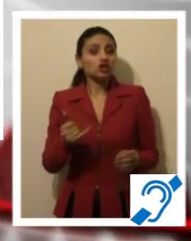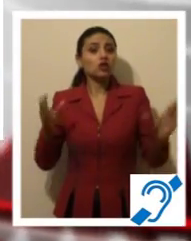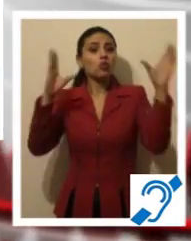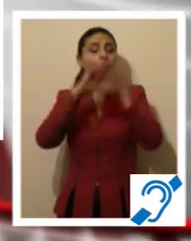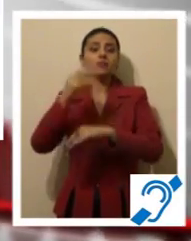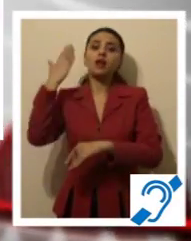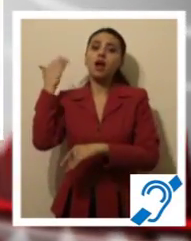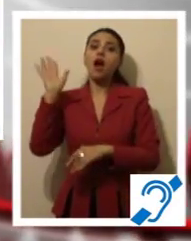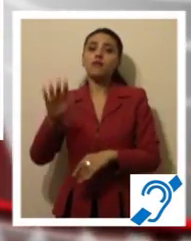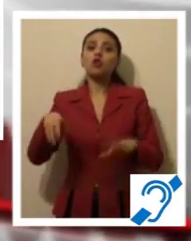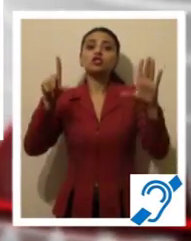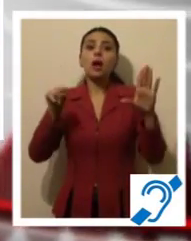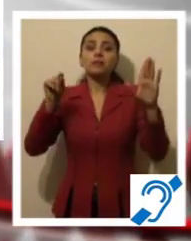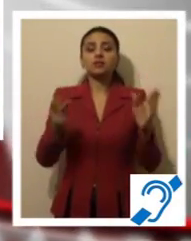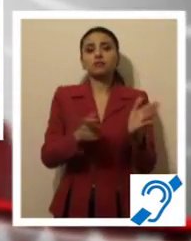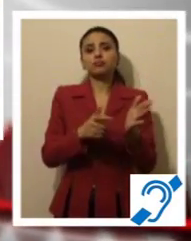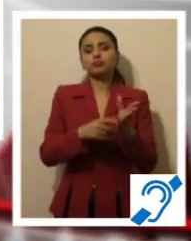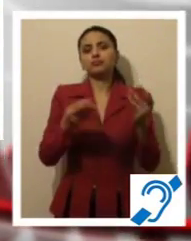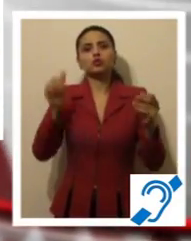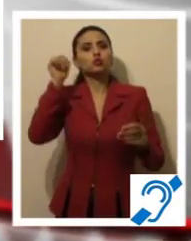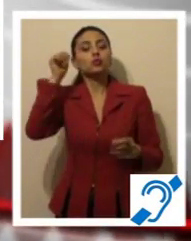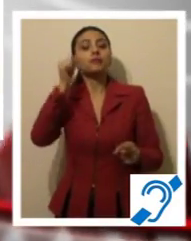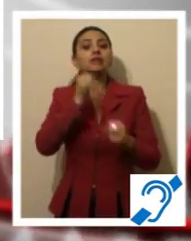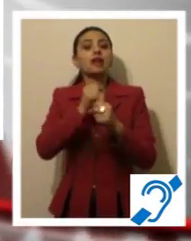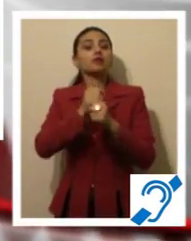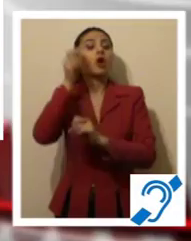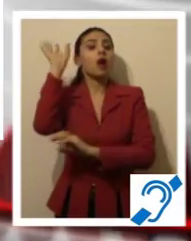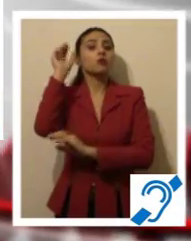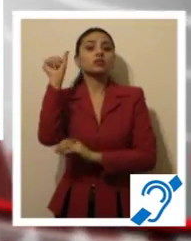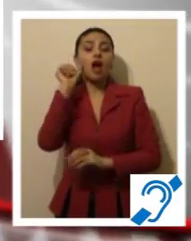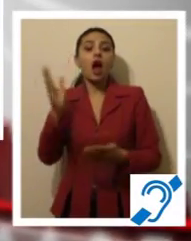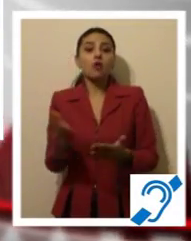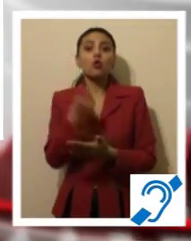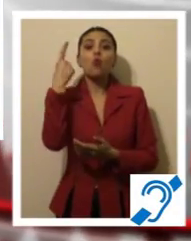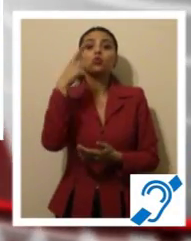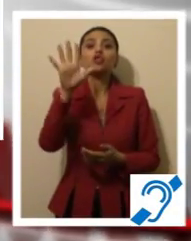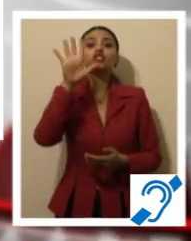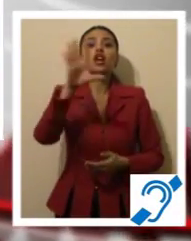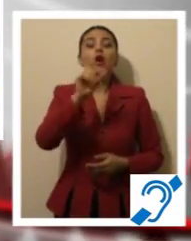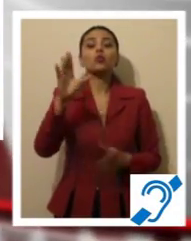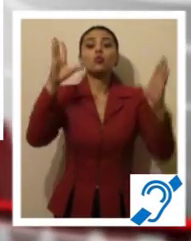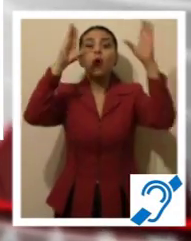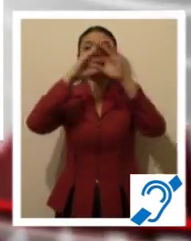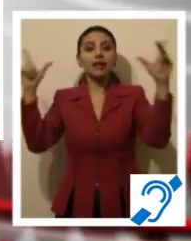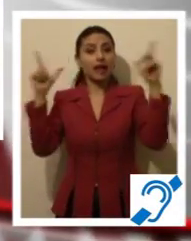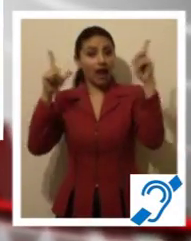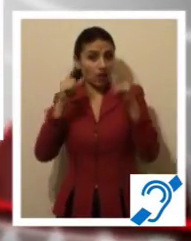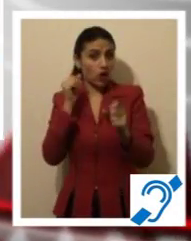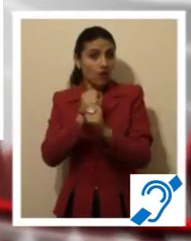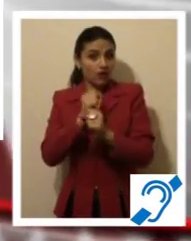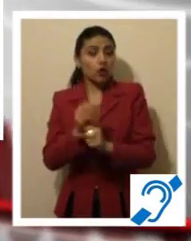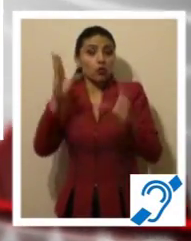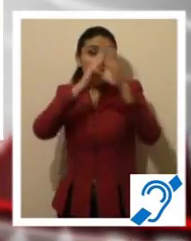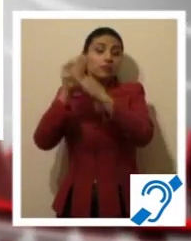au fost 70 de solicitări. Serviciul de ambulanță Argeș a intervenit în 105 cazuri în noaptea de Revelion. Raportat la anii precedenți, anul